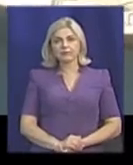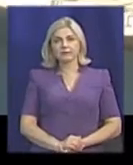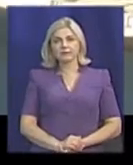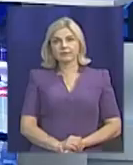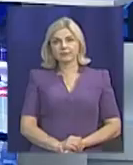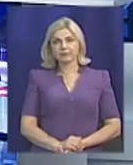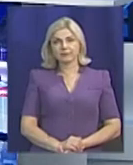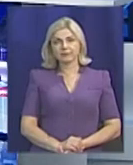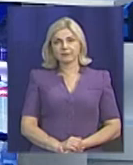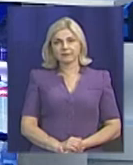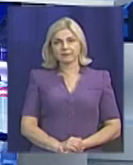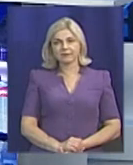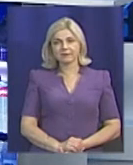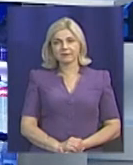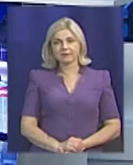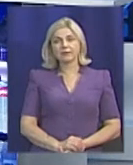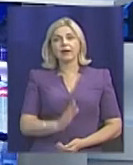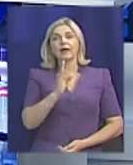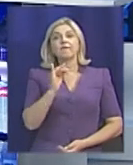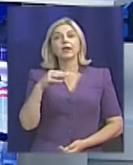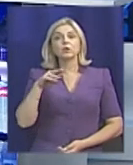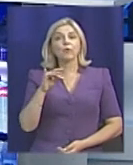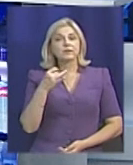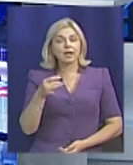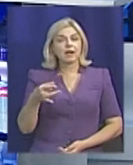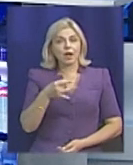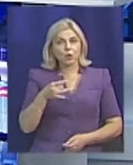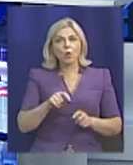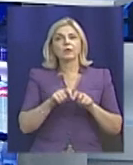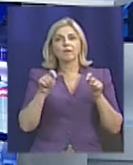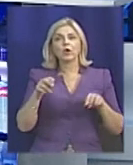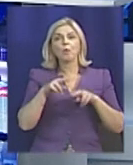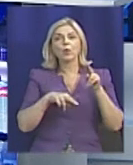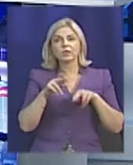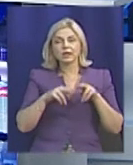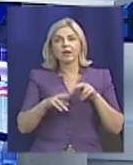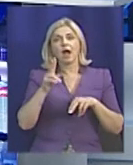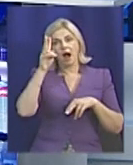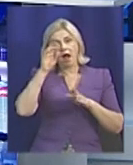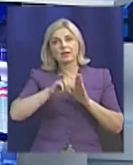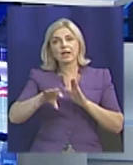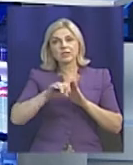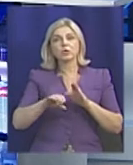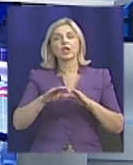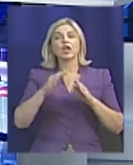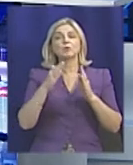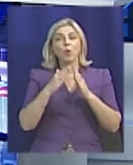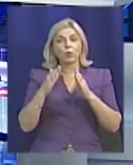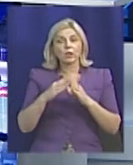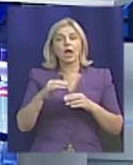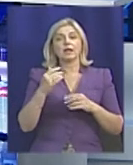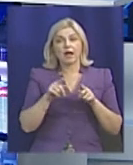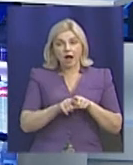Миколаївщини. У Вітовському районі відкрили будівлю решіток галіцинівських каналізаційних споруд. Таким чином,